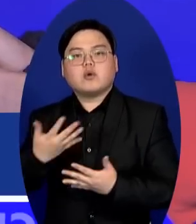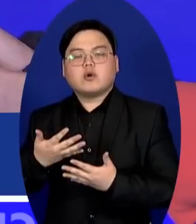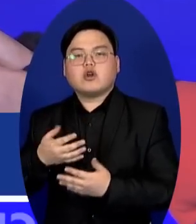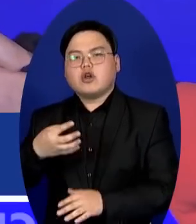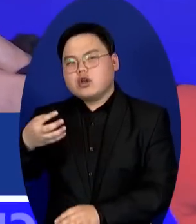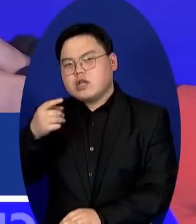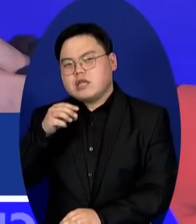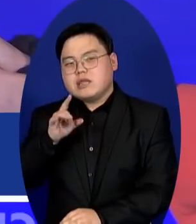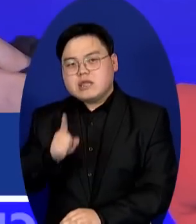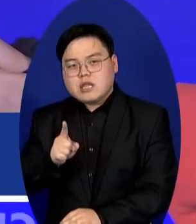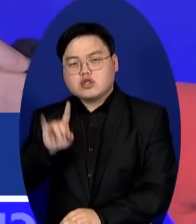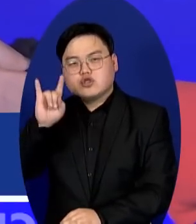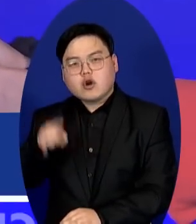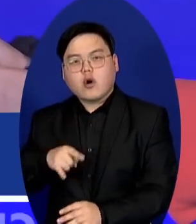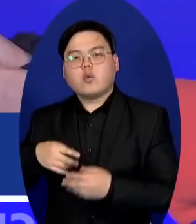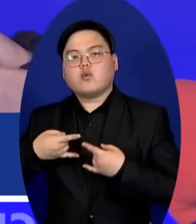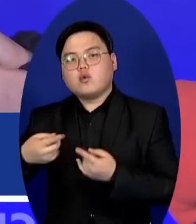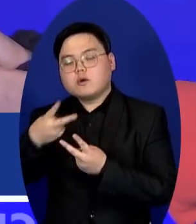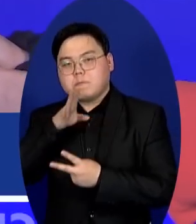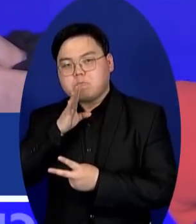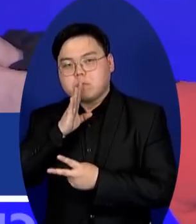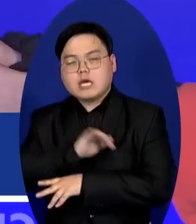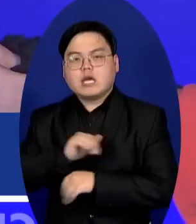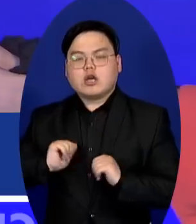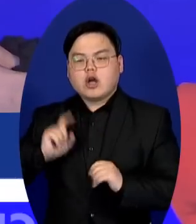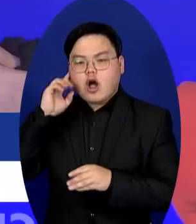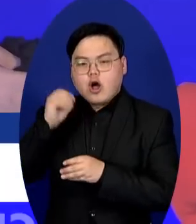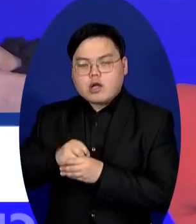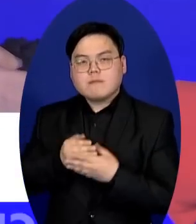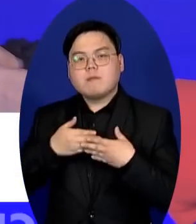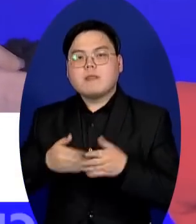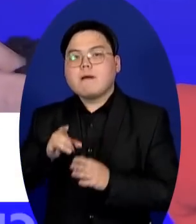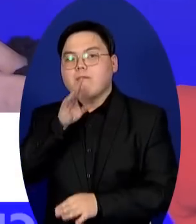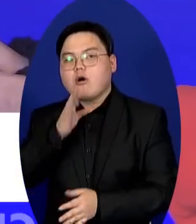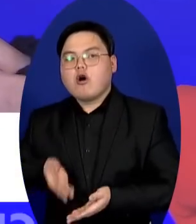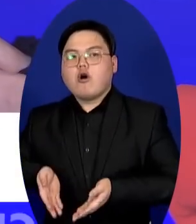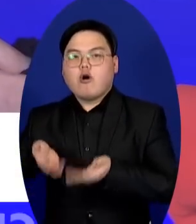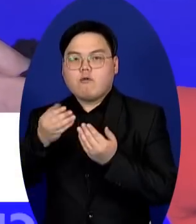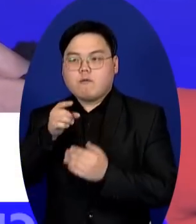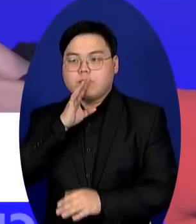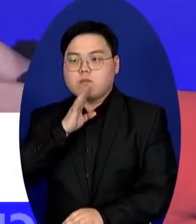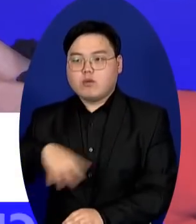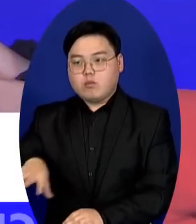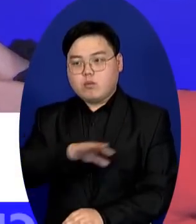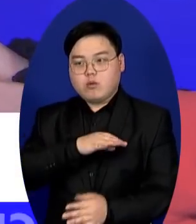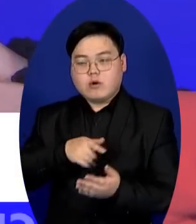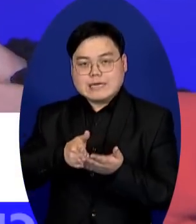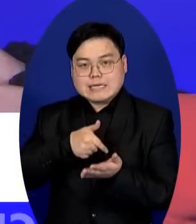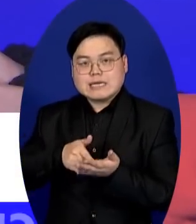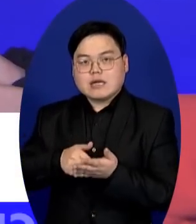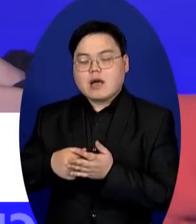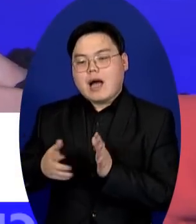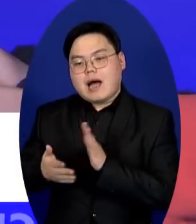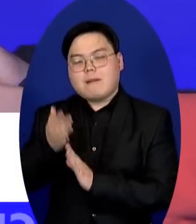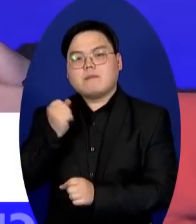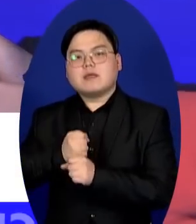гэсэн нэгдсэн цонхоор үзүүлэх. Тэгээд энэ нь буцаагаад иргэдэд ойлгомжтой, нийлттэй байх, хялбар байх. Энэ бүх шаардлагыг тавьж бид нэр хогцогтой